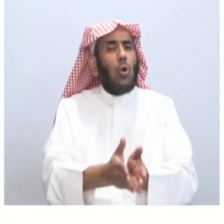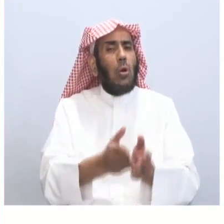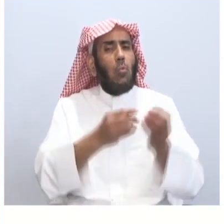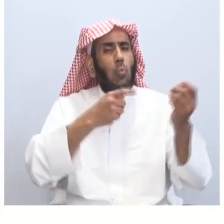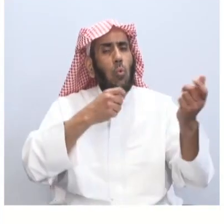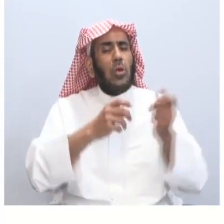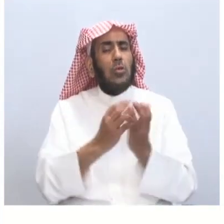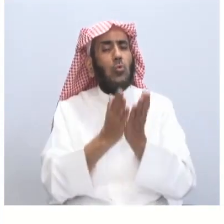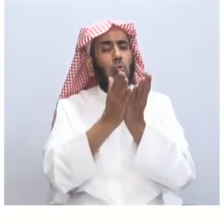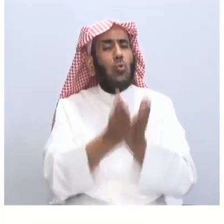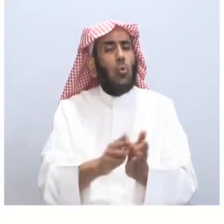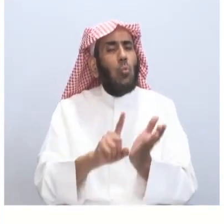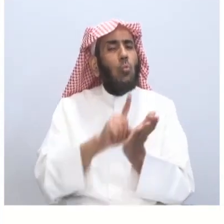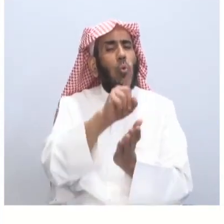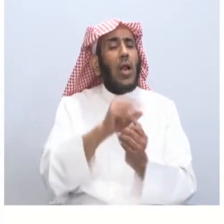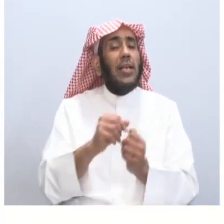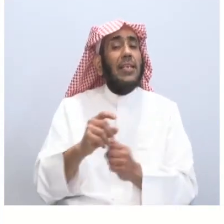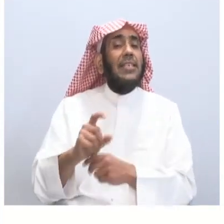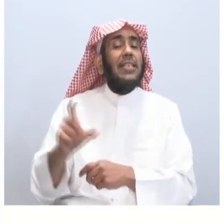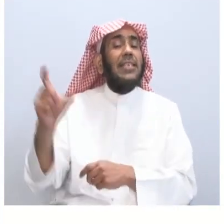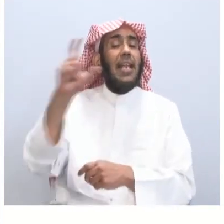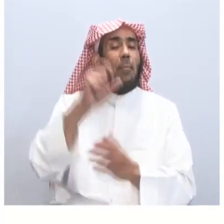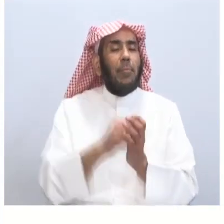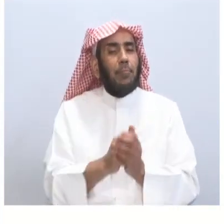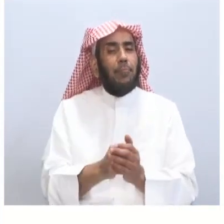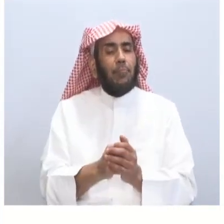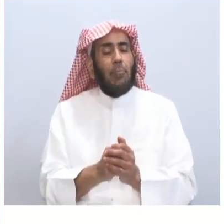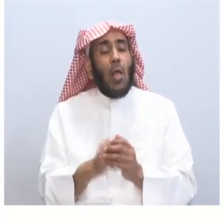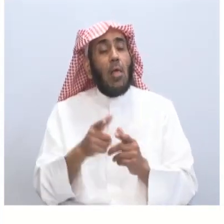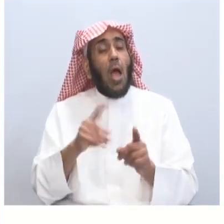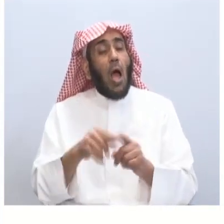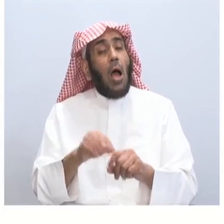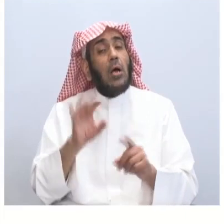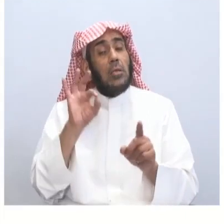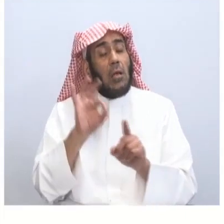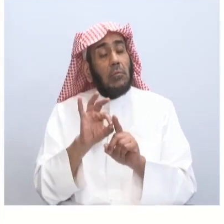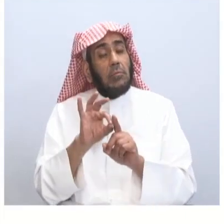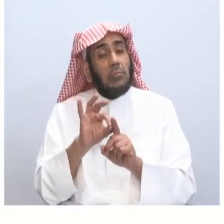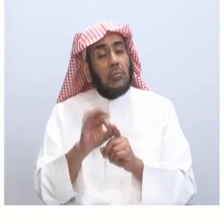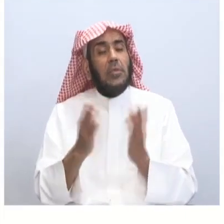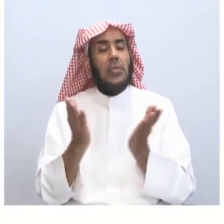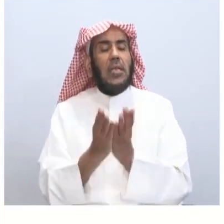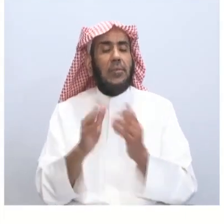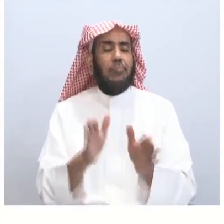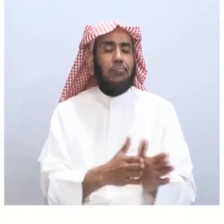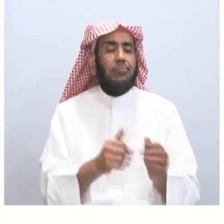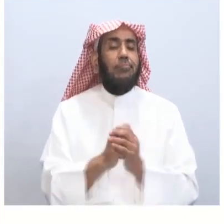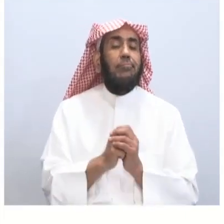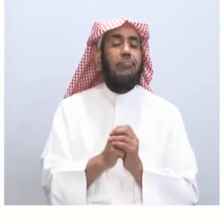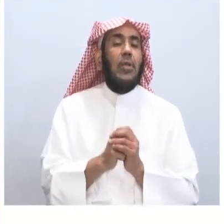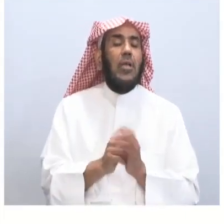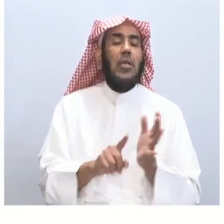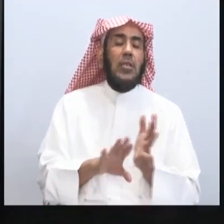سبب نشاه الاسطول الاسلامي هذه اهداف الدرس